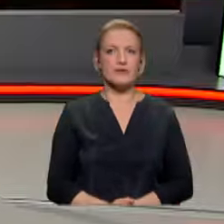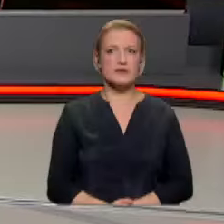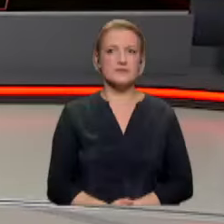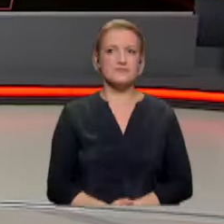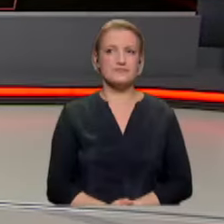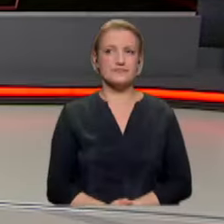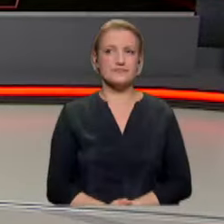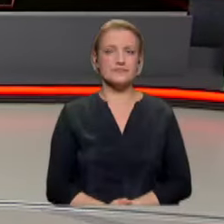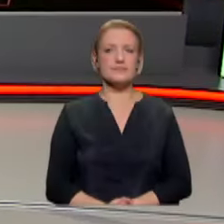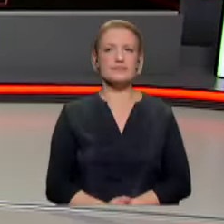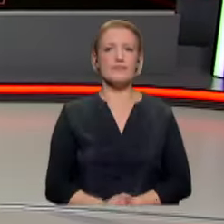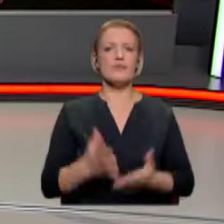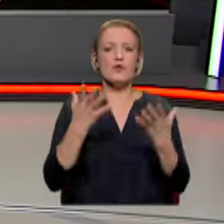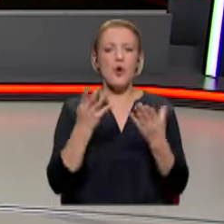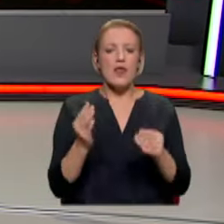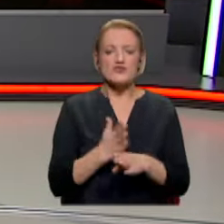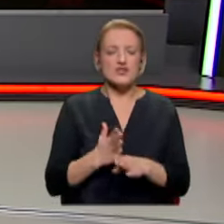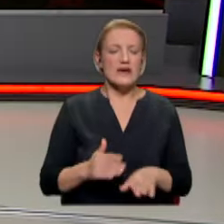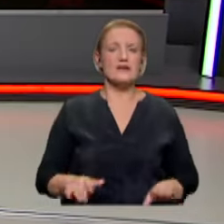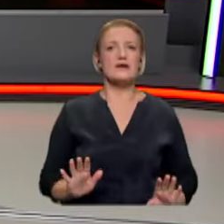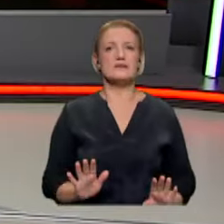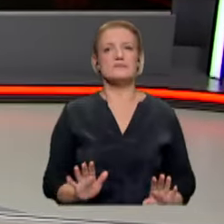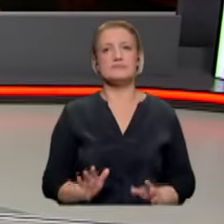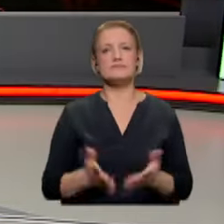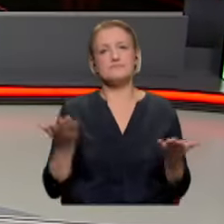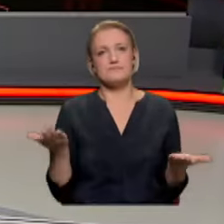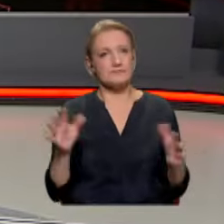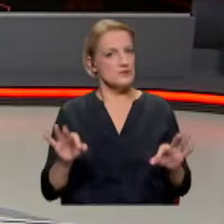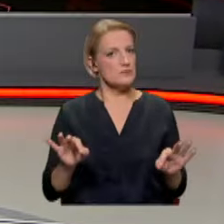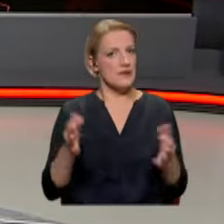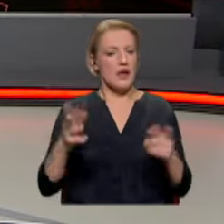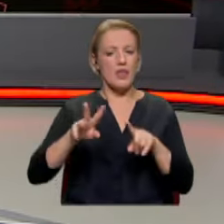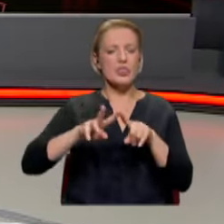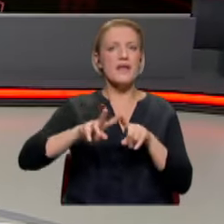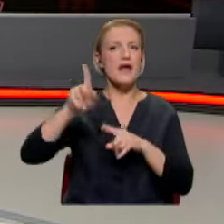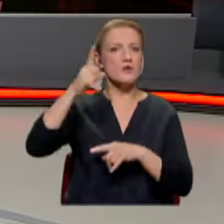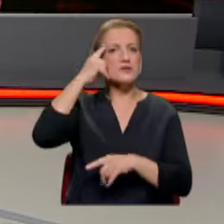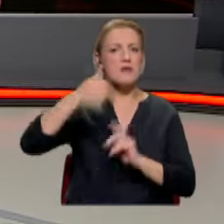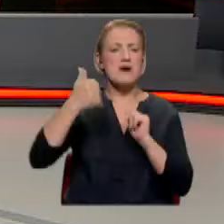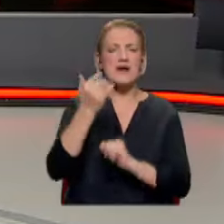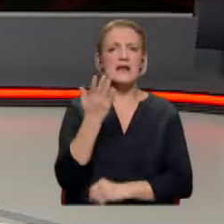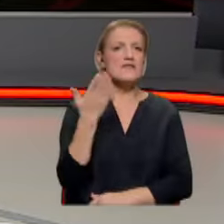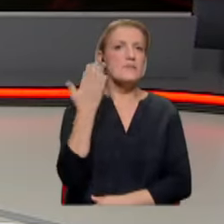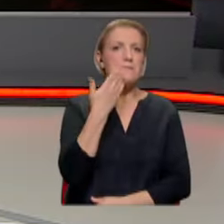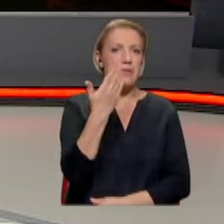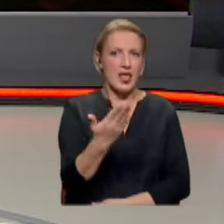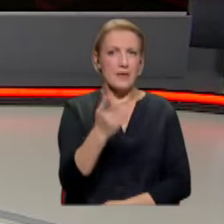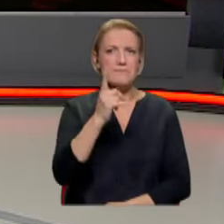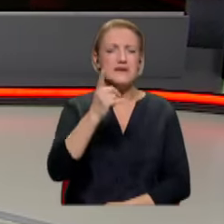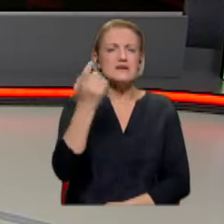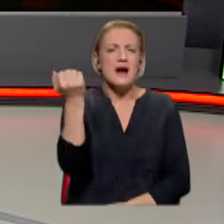hazırladı Efendim olacak şey değil Şimdi tamam Netanyahu zaten söyledik Netanyahu